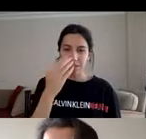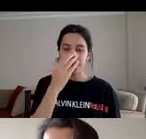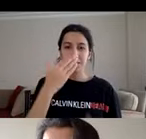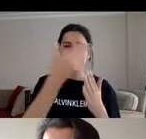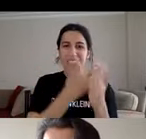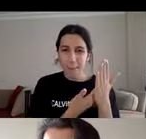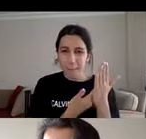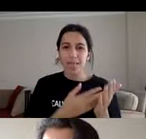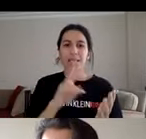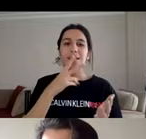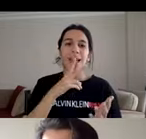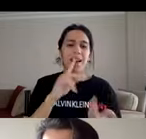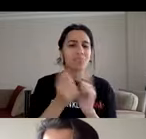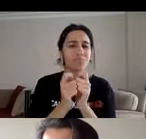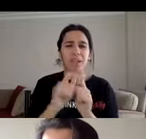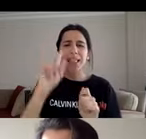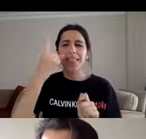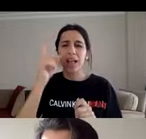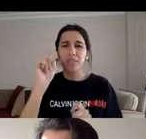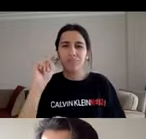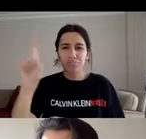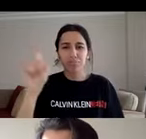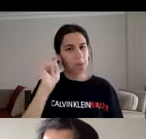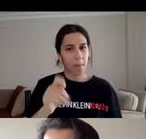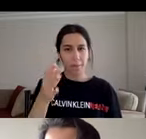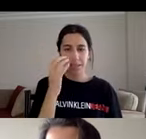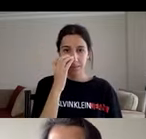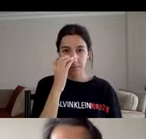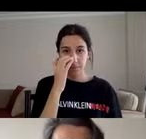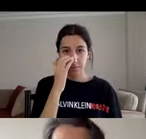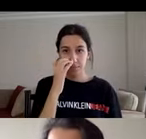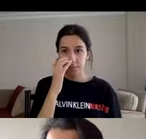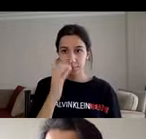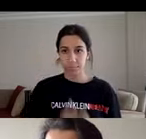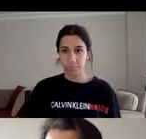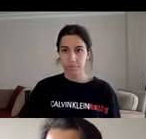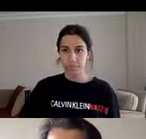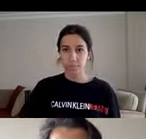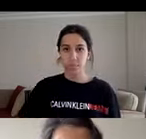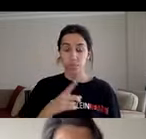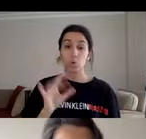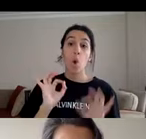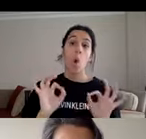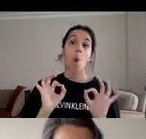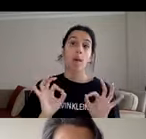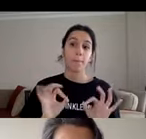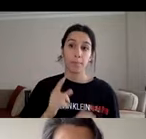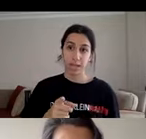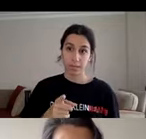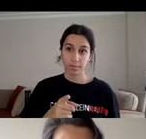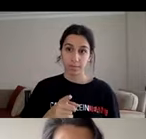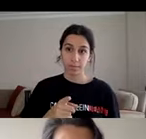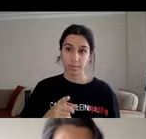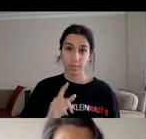kontrast ilişkisini doğrudan tek tuşla manipüle edebiliyorsunuz. Bu oldukça kritik,